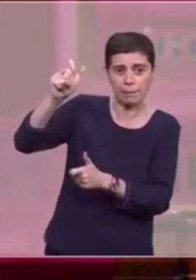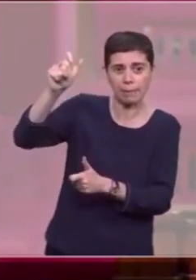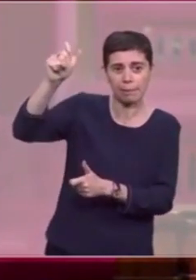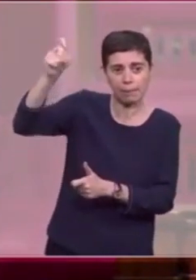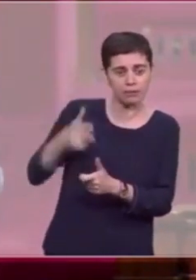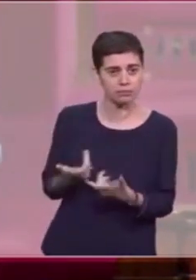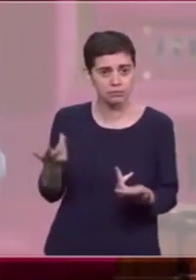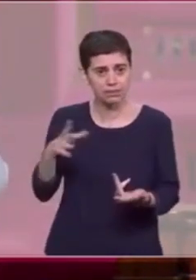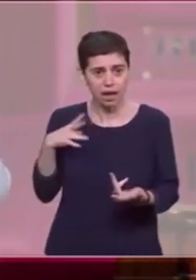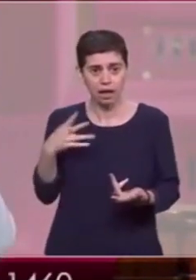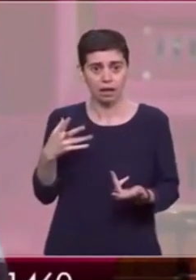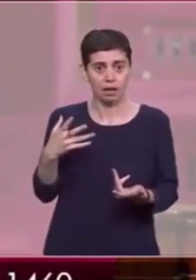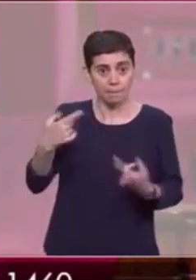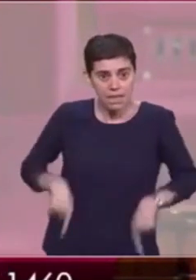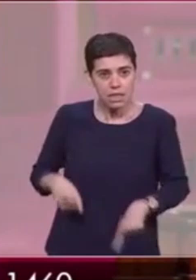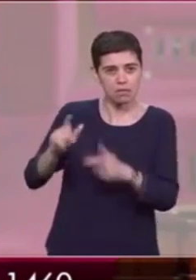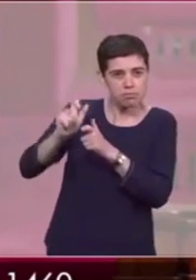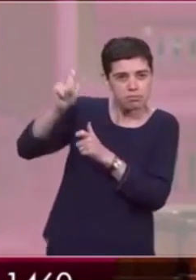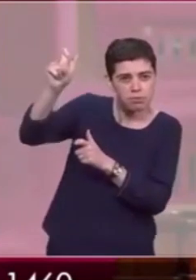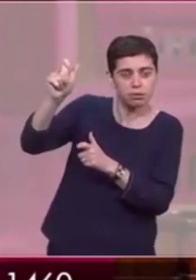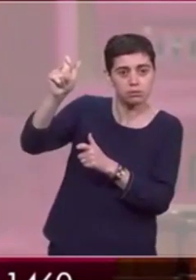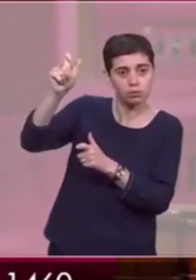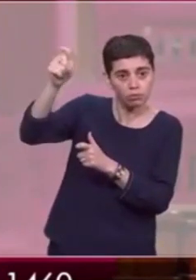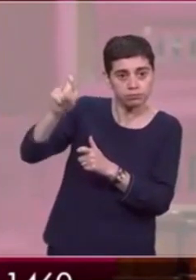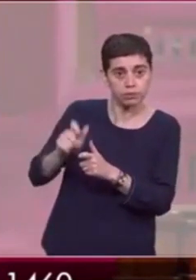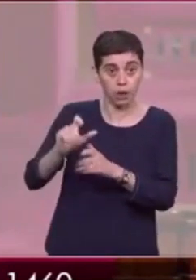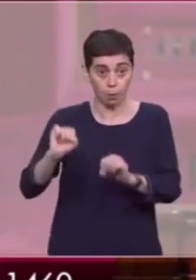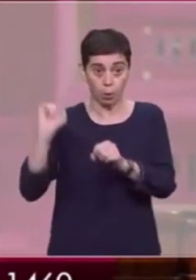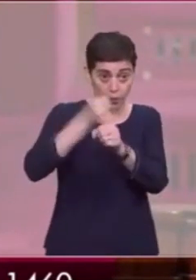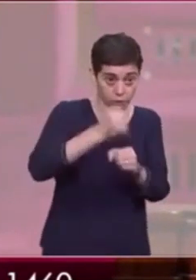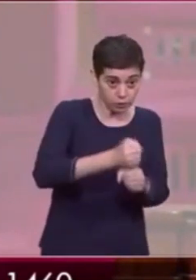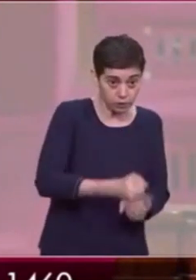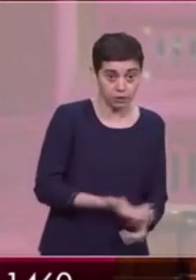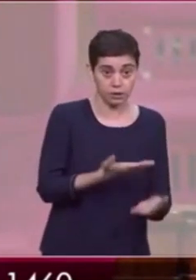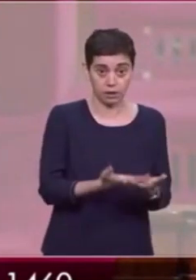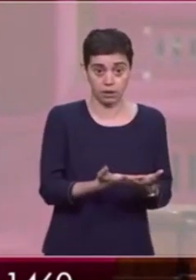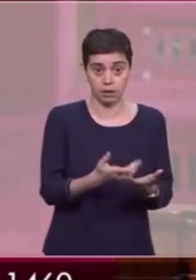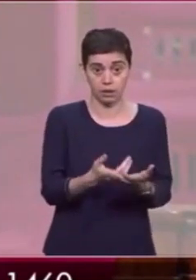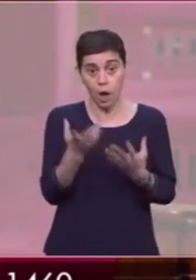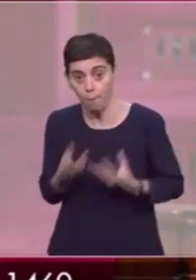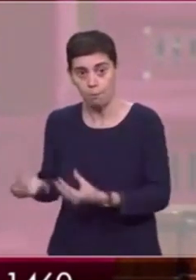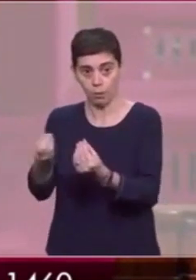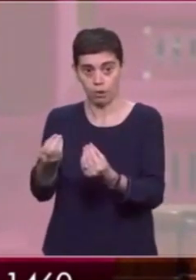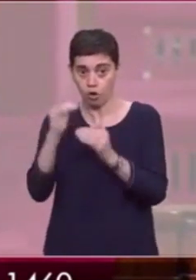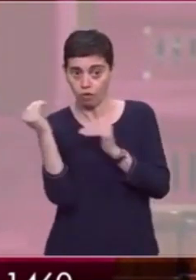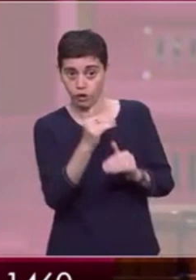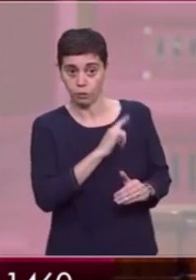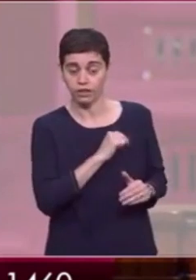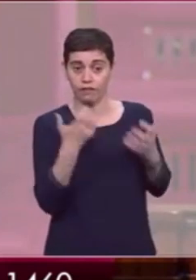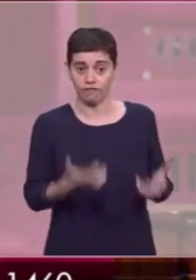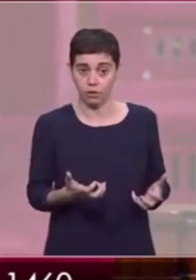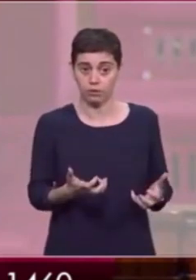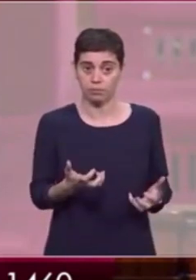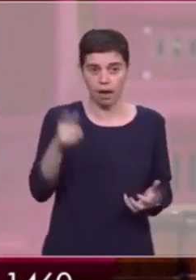sécurité publique, un préfet, il y a un ministre. Alors je vous le demande solennellement pour rétablir la confiance du peuple à sa police, de changer ceux qui, à la